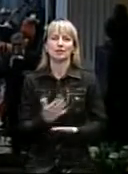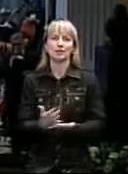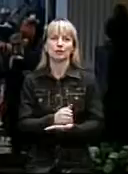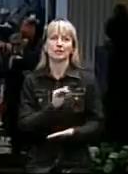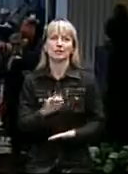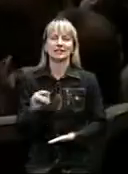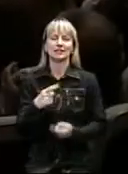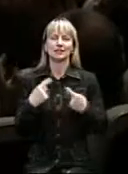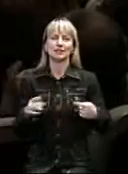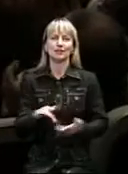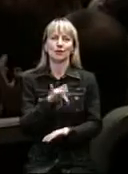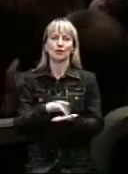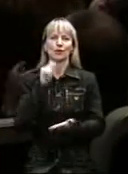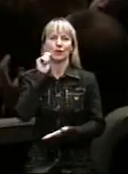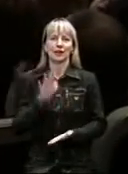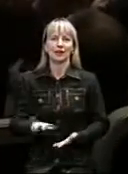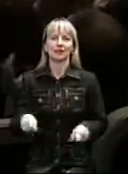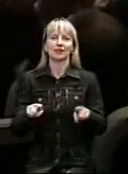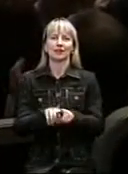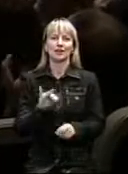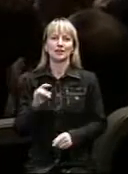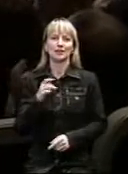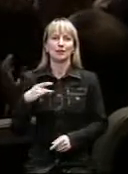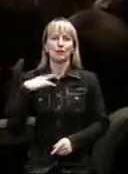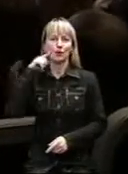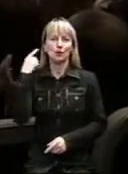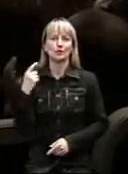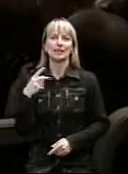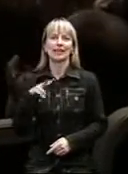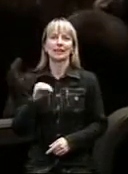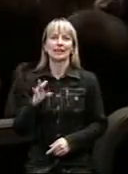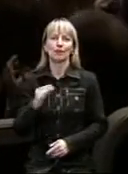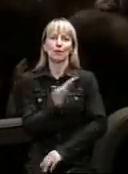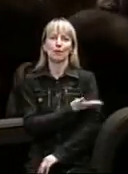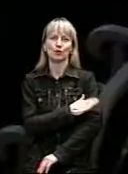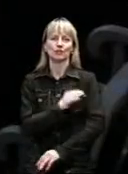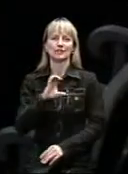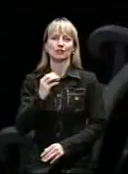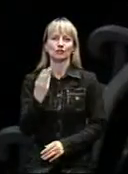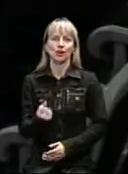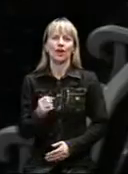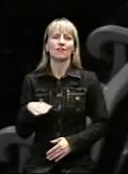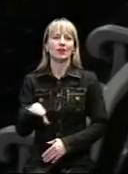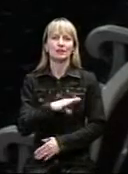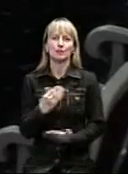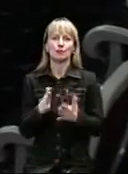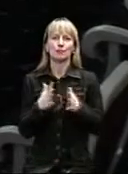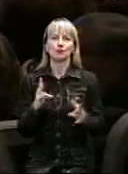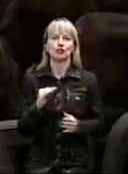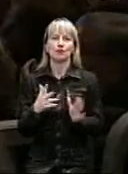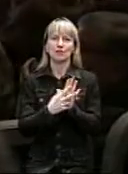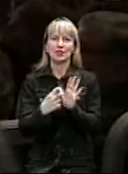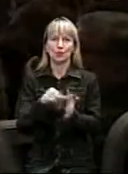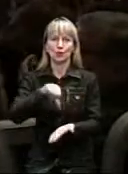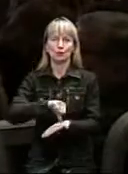діти із різних міст України, а також із Білорусі, Литви, Польщі та Сполучених Штатів Америки. Усього більш ніж 800